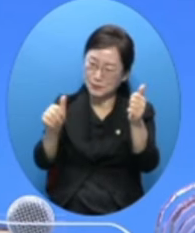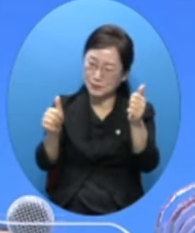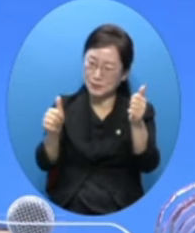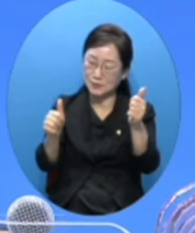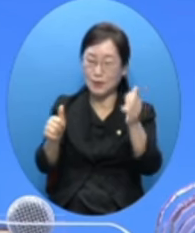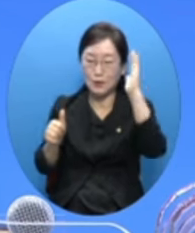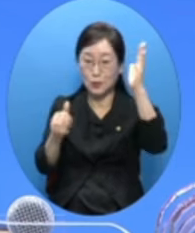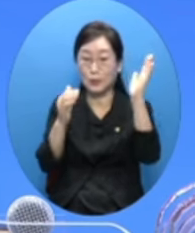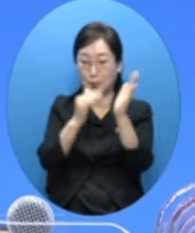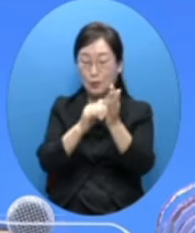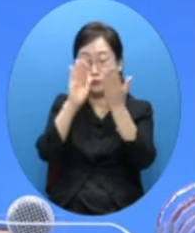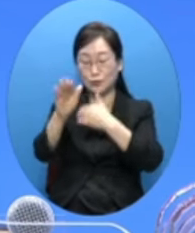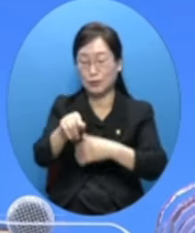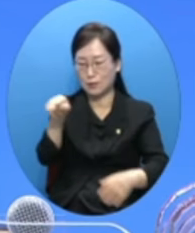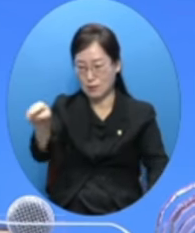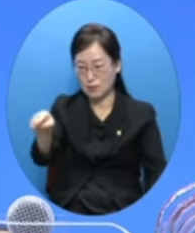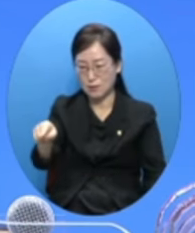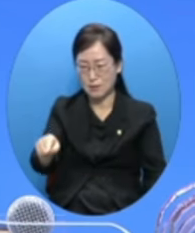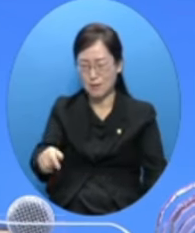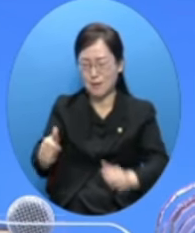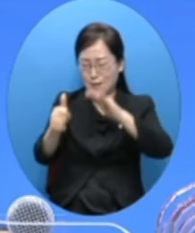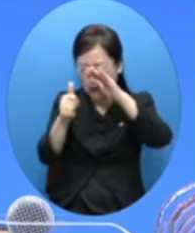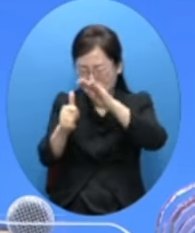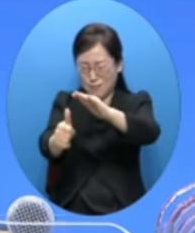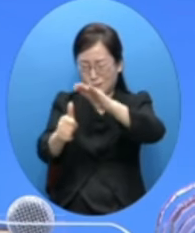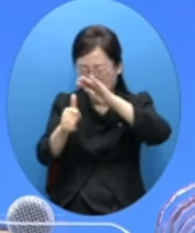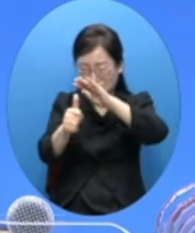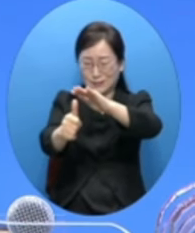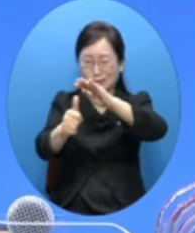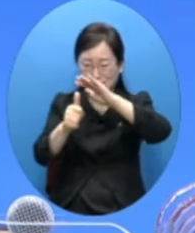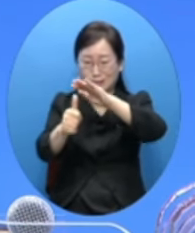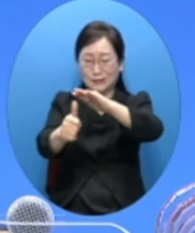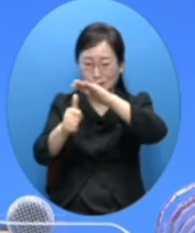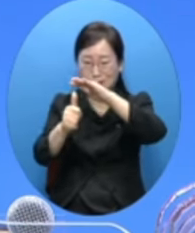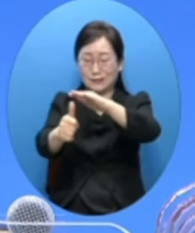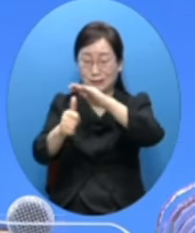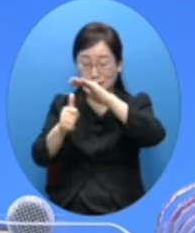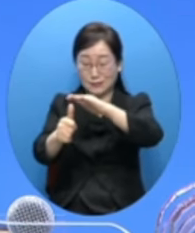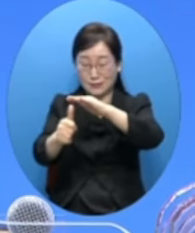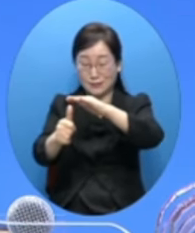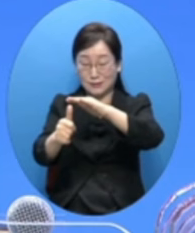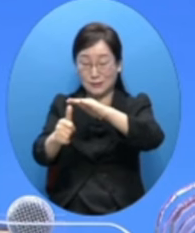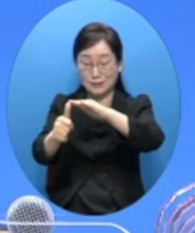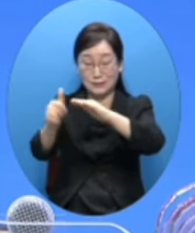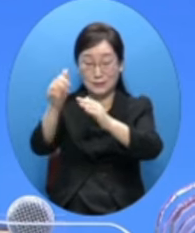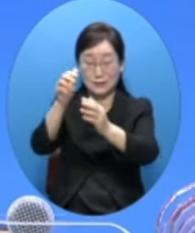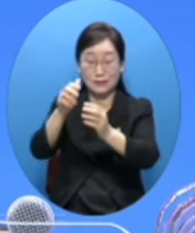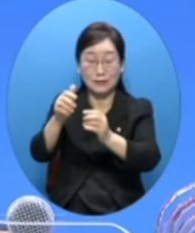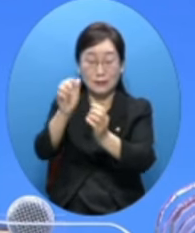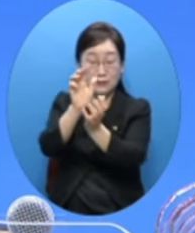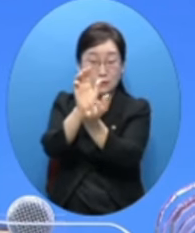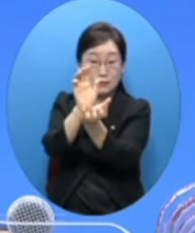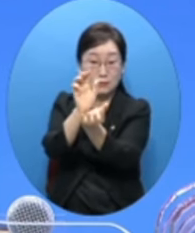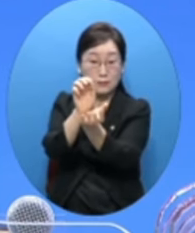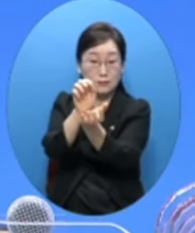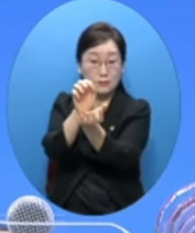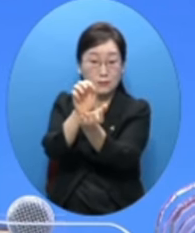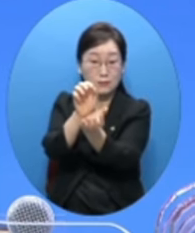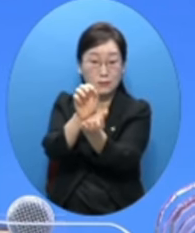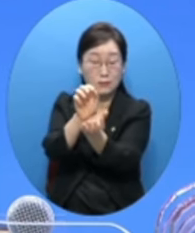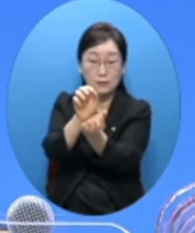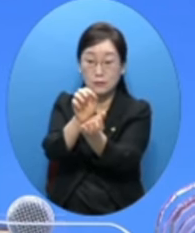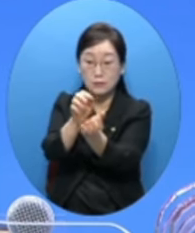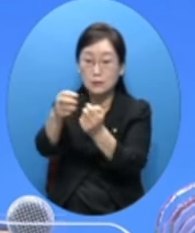설교를 마치고 내려가서 기도하고 또 기도하고 또 기도하고 또 했더니 그 의학적으로 못 고치는